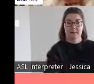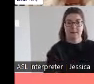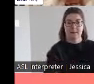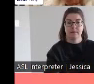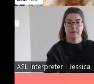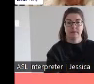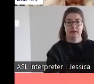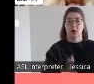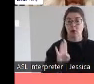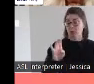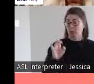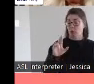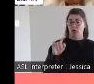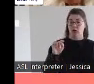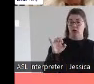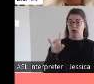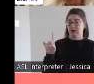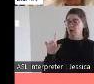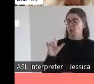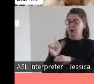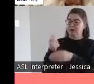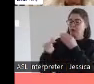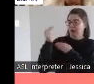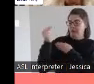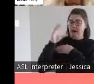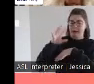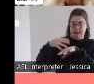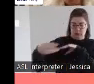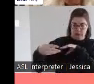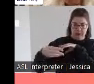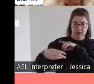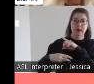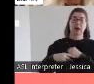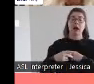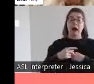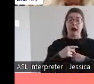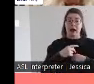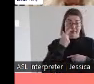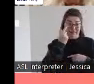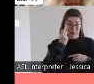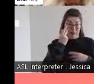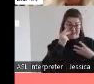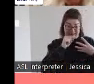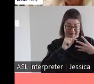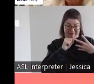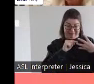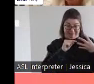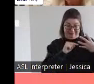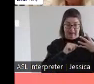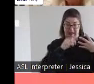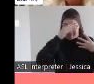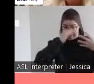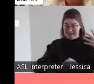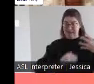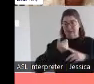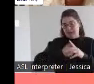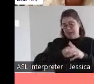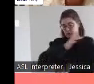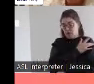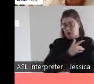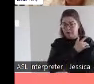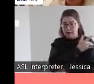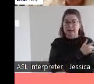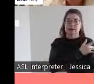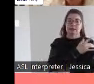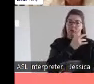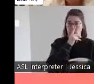était en communication, l'agent de liaison avec le gouvernement du Manitoba. Et il y a une longue liste dans chaque province